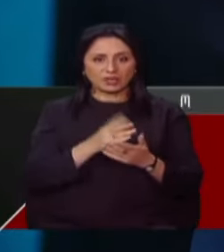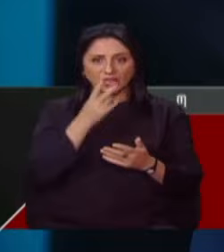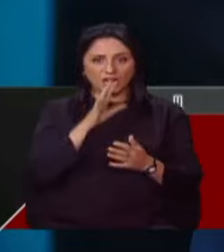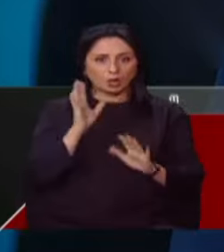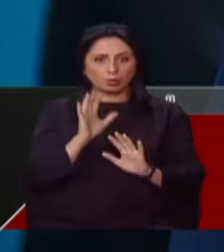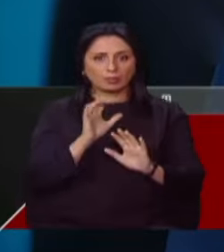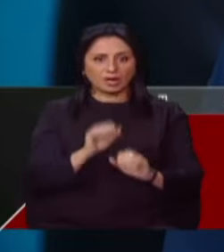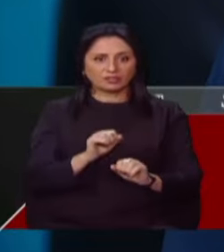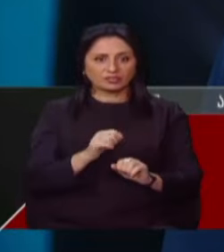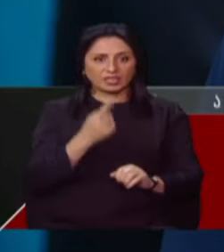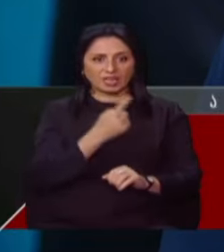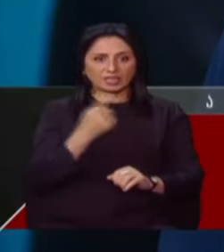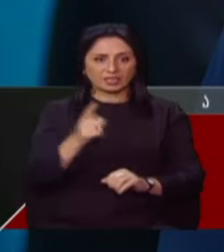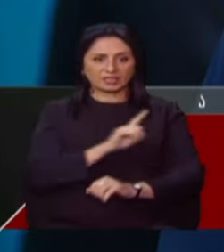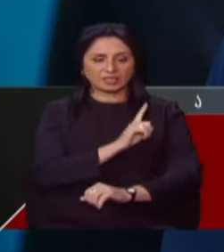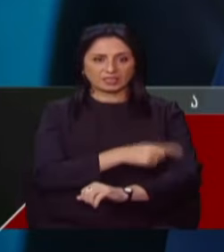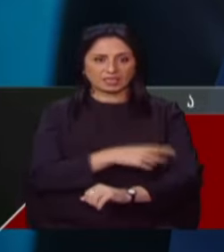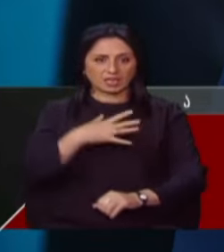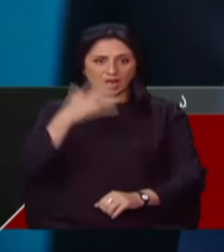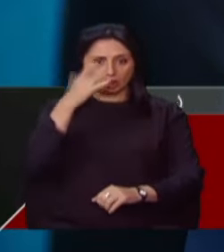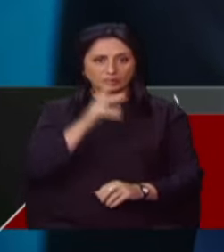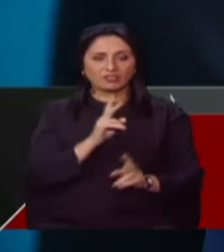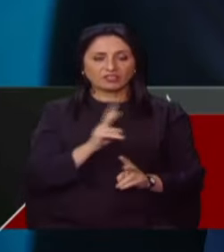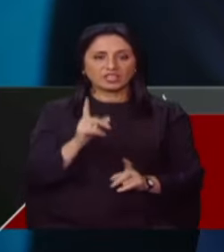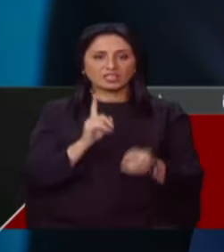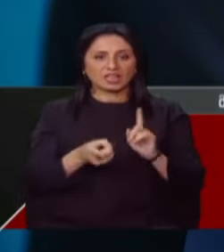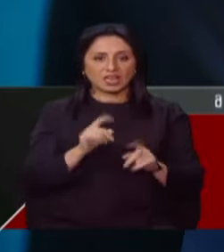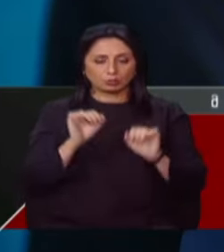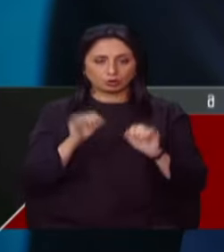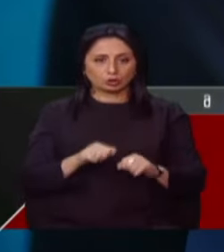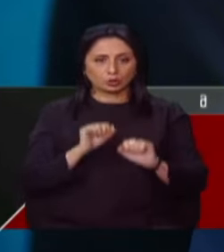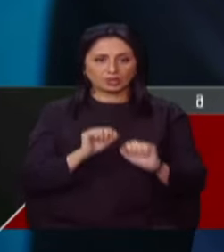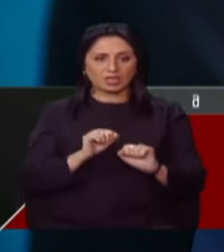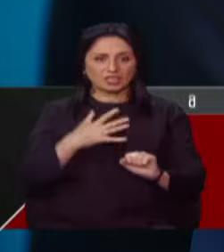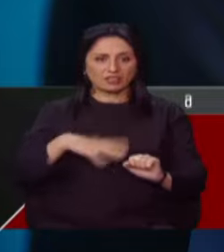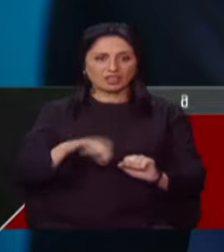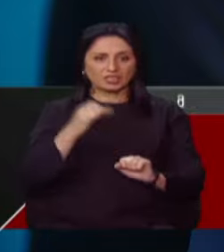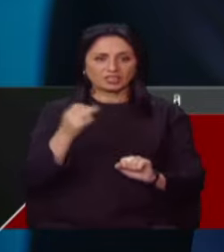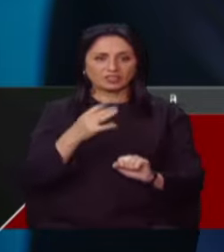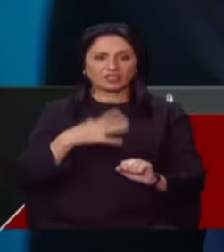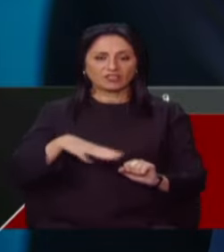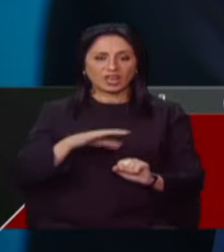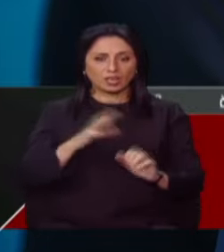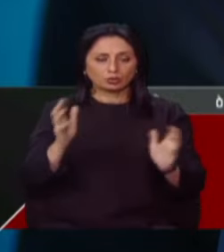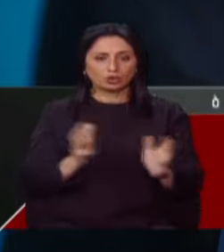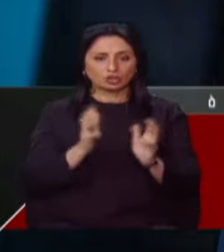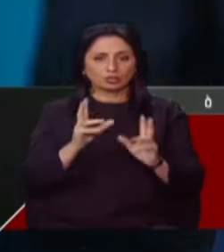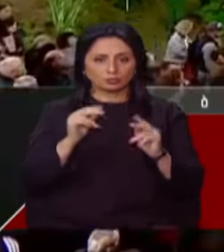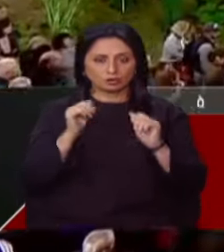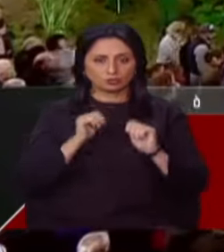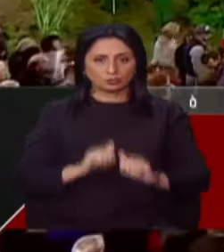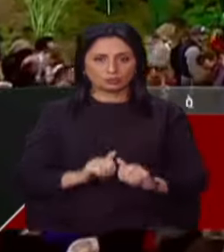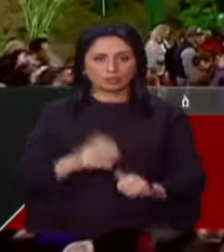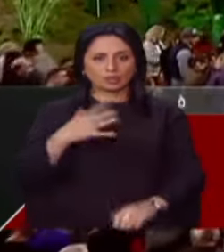არნახული მხარდაჭერა, ერთადერთი ძალა ეს არის ქართული ოცნება, ვისაც რეალურად შეუძლია დაიცვას ქვეყნის ინტერესები, ქვეყანაში შეინარჩუნოს